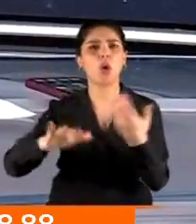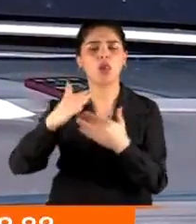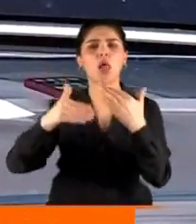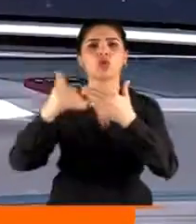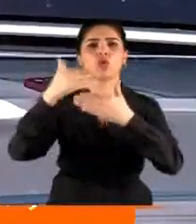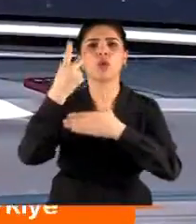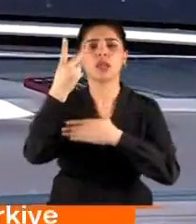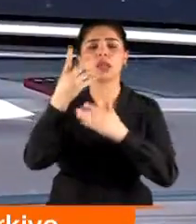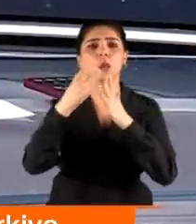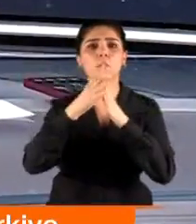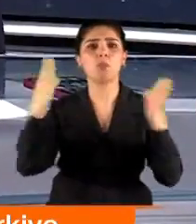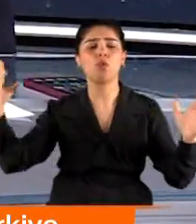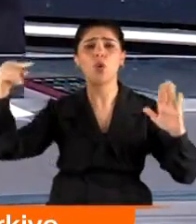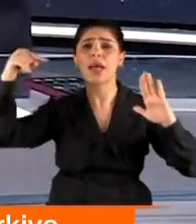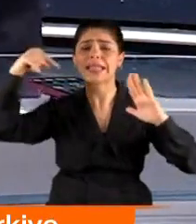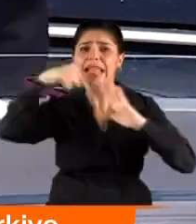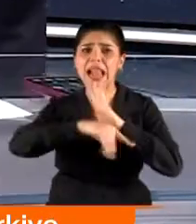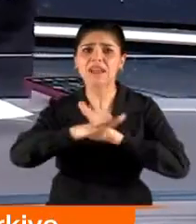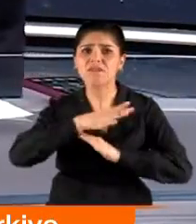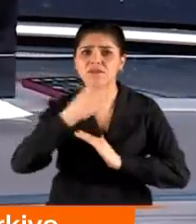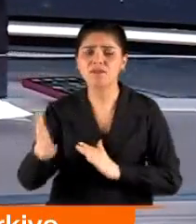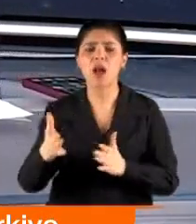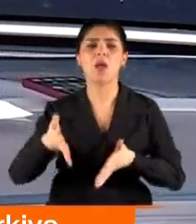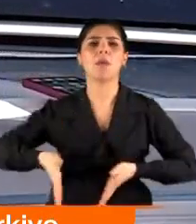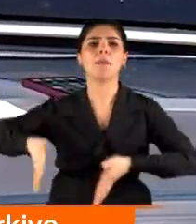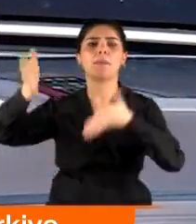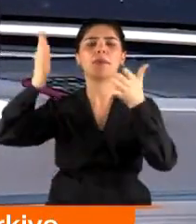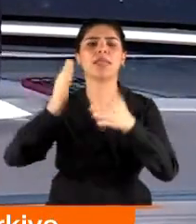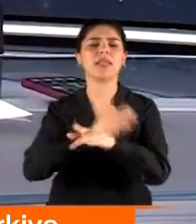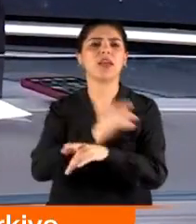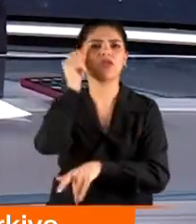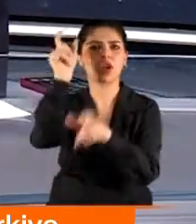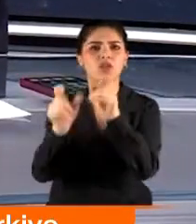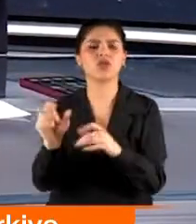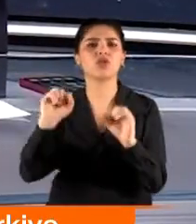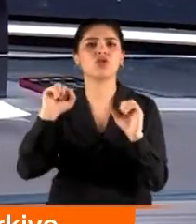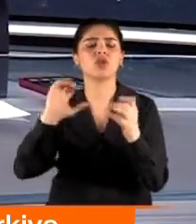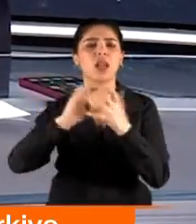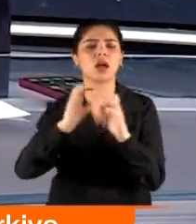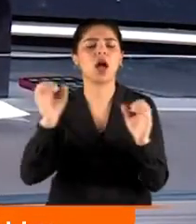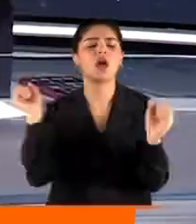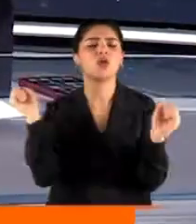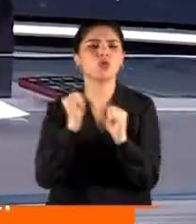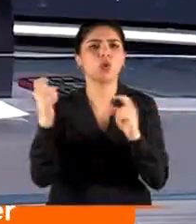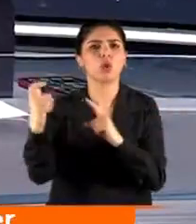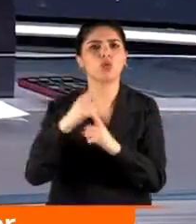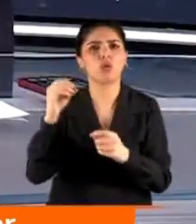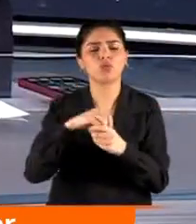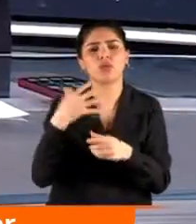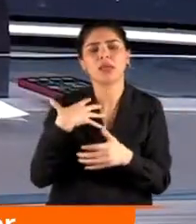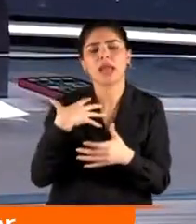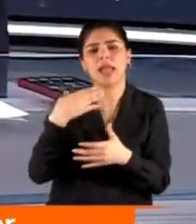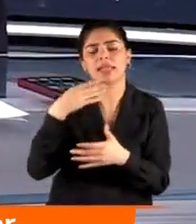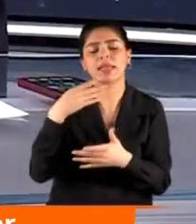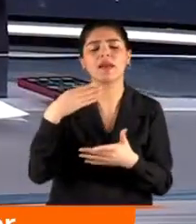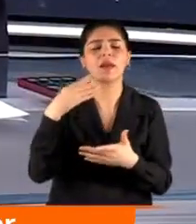duvarlarda iki koca delik açıldı. Bina sakinleri bülten boyunca izlediğiniz kar ve soğuktan korunabilmek için delikleri tabii eldeki